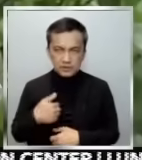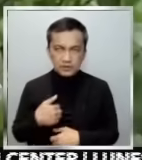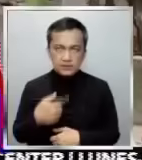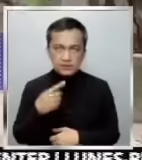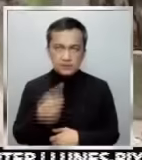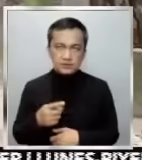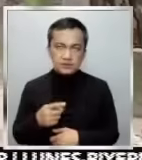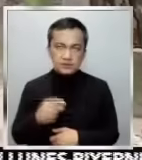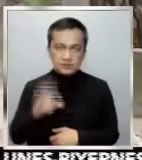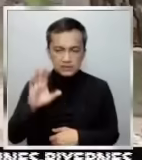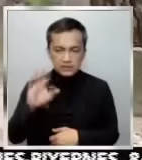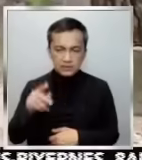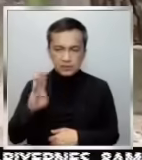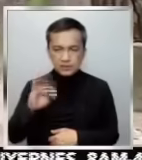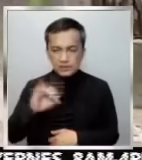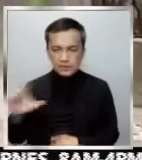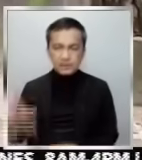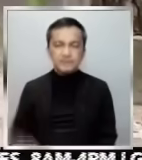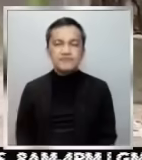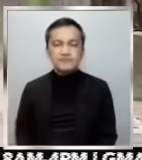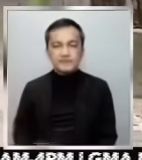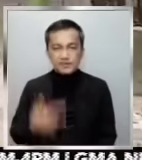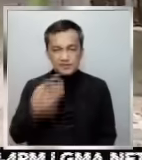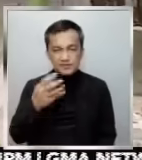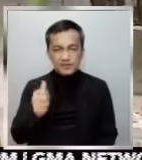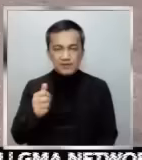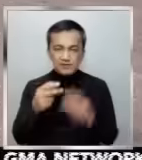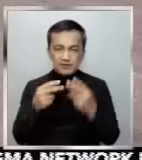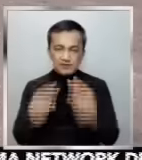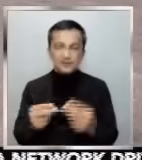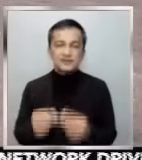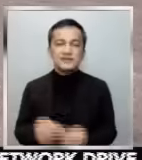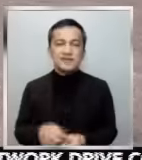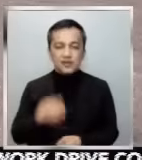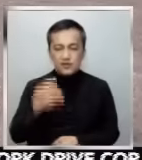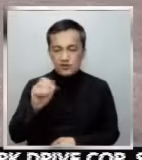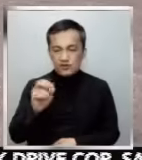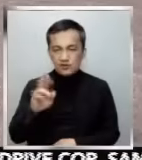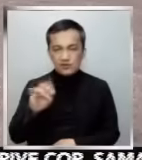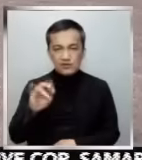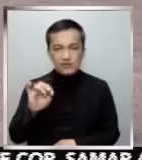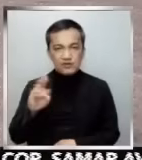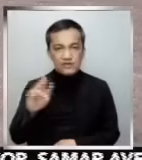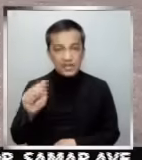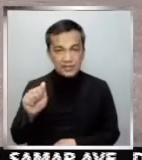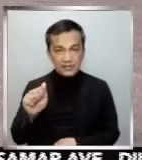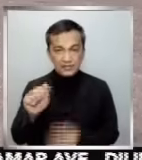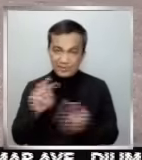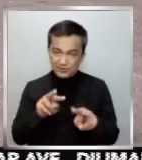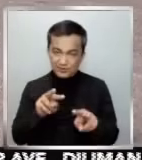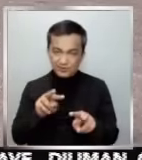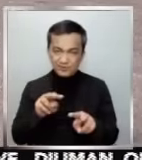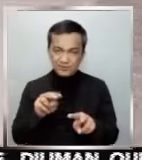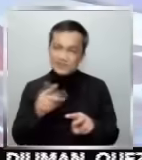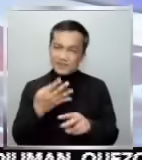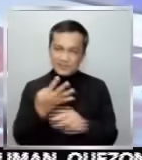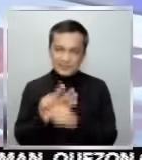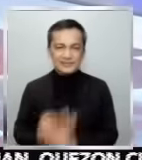cellphone para sa GMA integrated news Oscar oida nakatutok 24